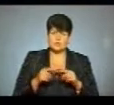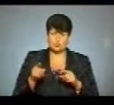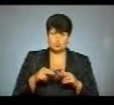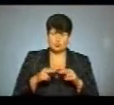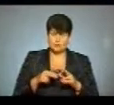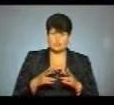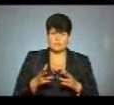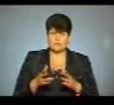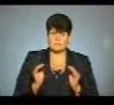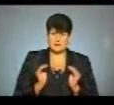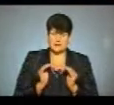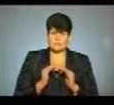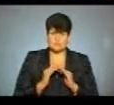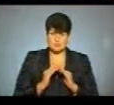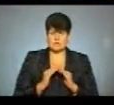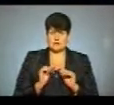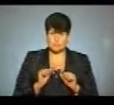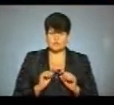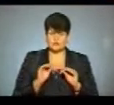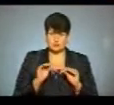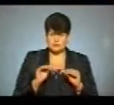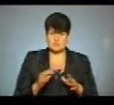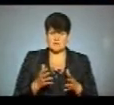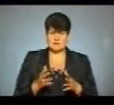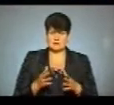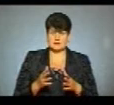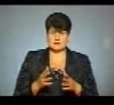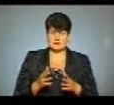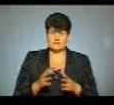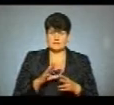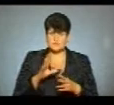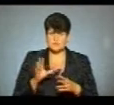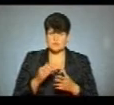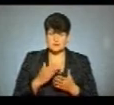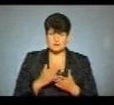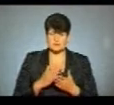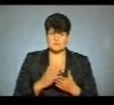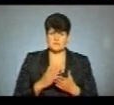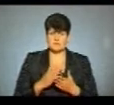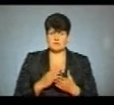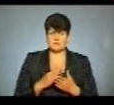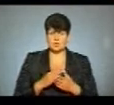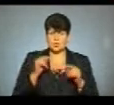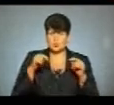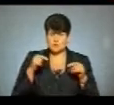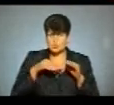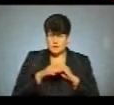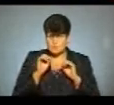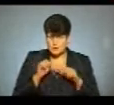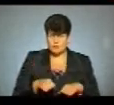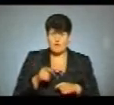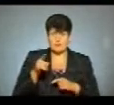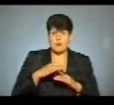який не є будиночку, сараж, я можу інструмент поставити, від дощу сховати, де пережити негоду яку. А там вже немає нічого, гола